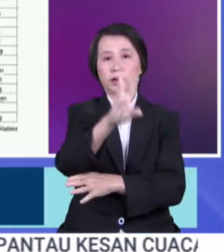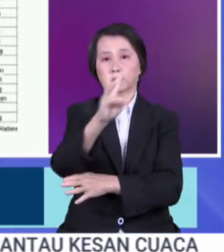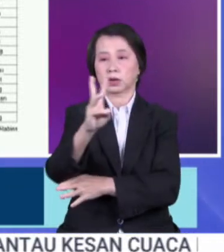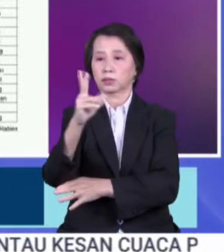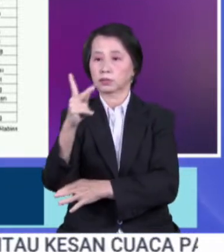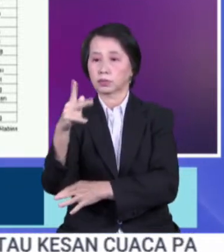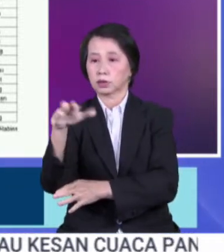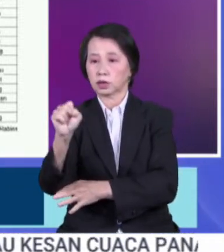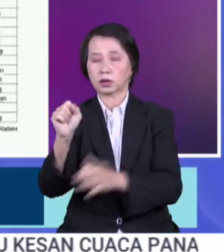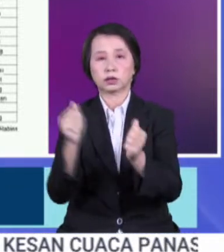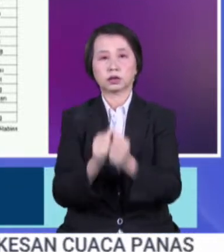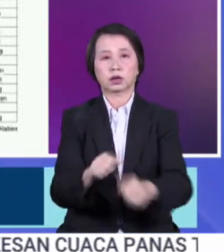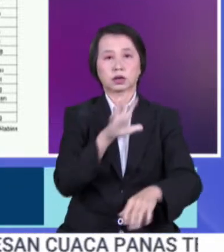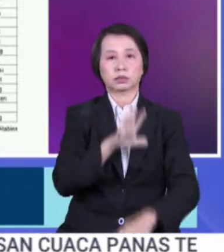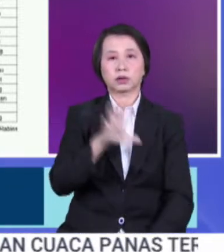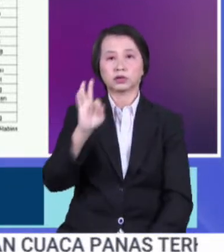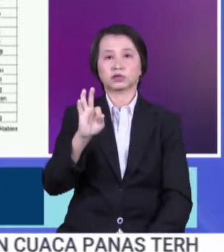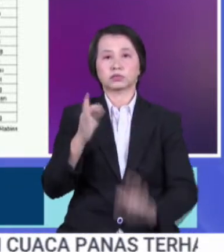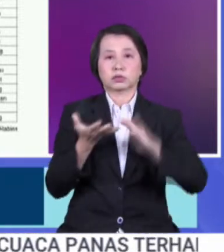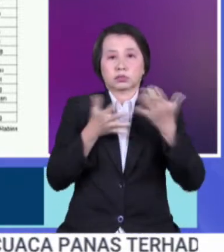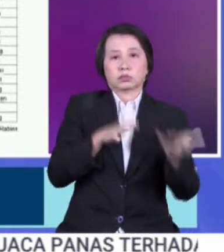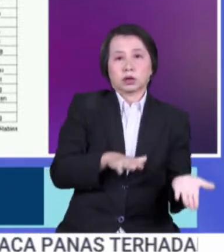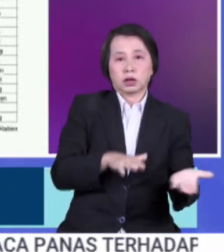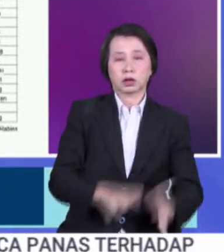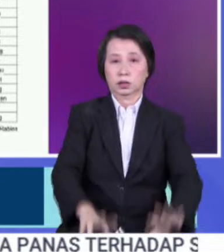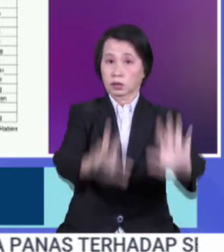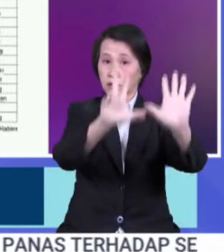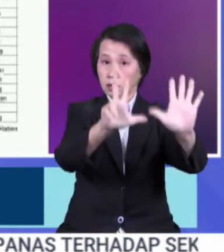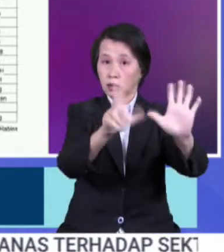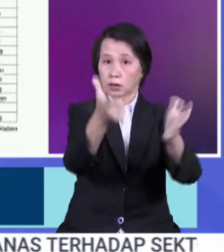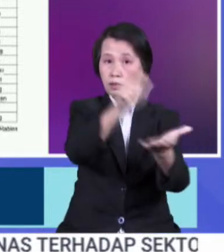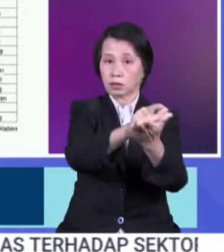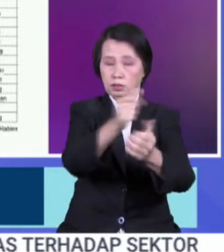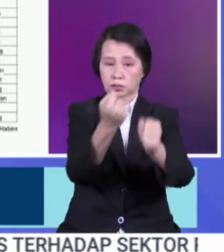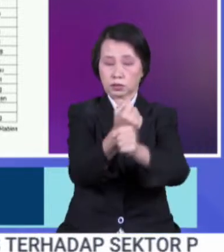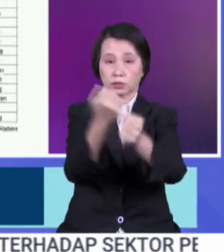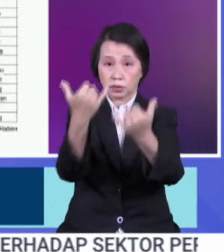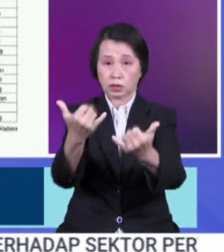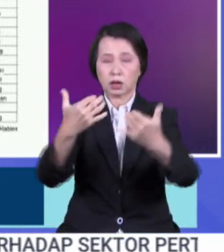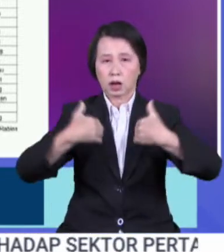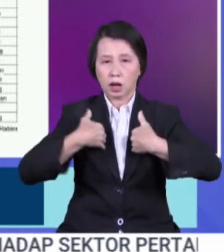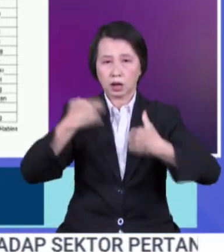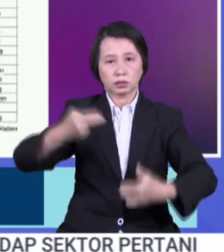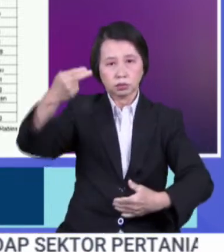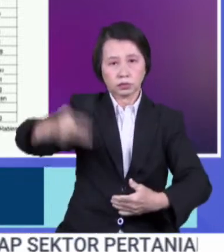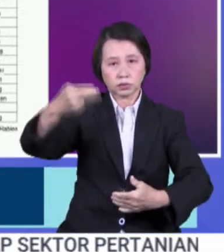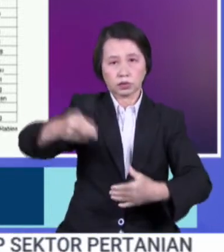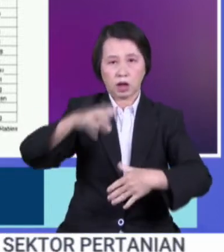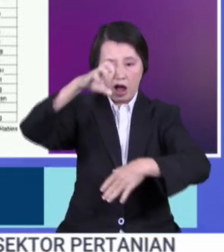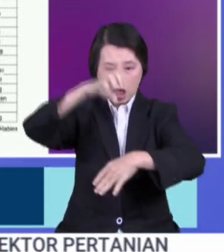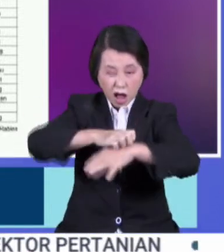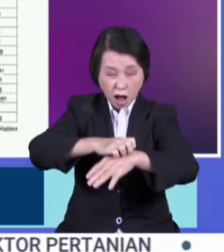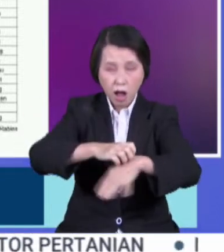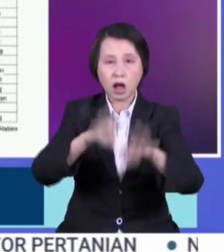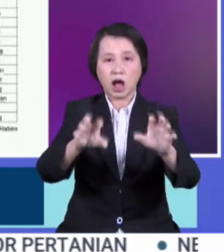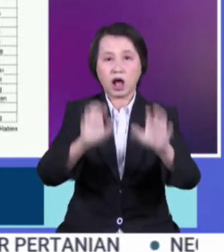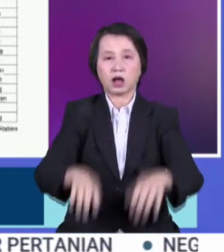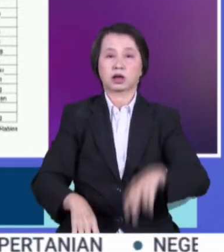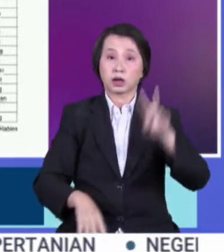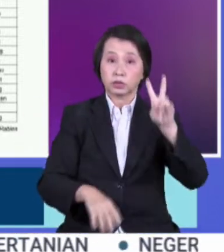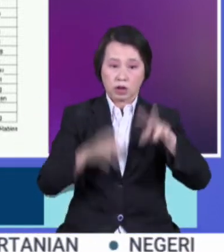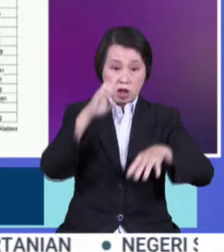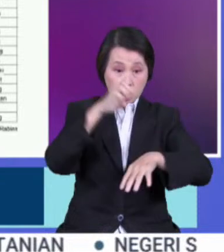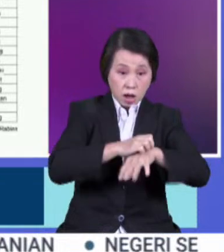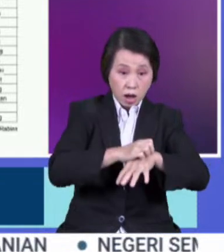kes dengan 59 kematian. 8 kes yang dilaporkan tahun ini mempunyai sejarah digigit anjing, 2 kes